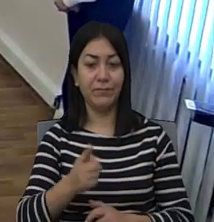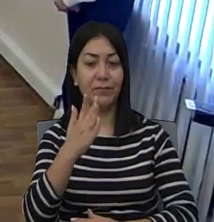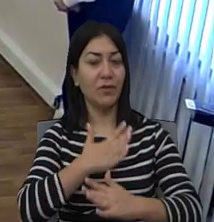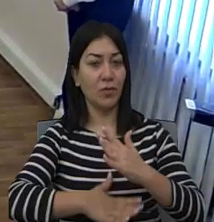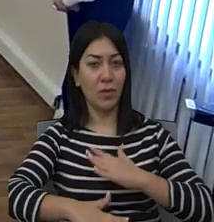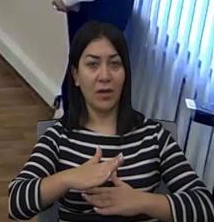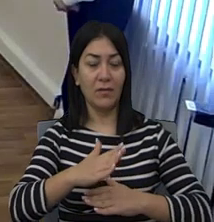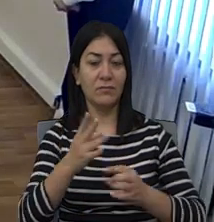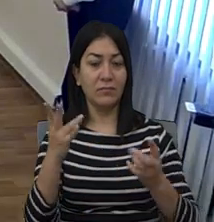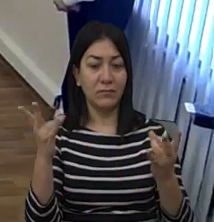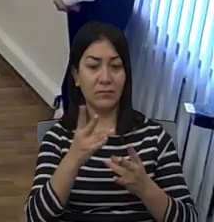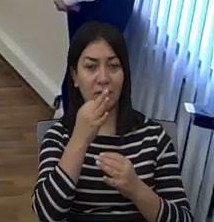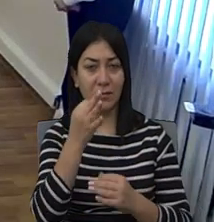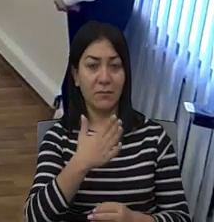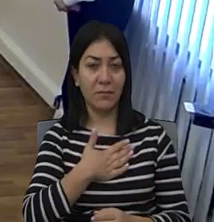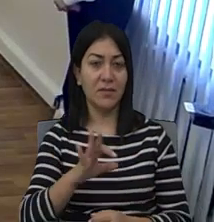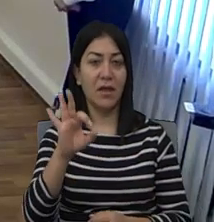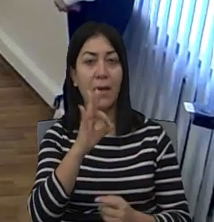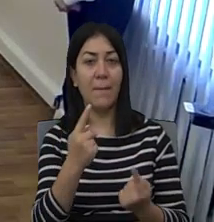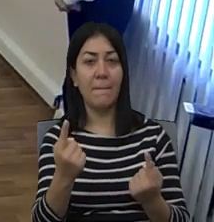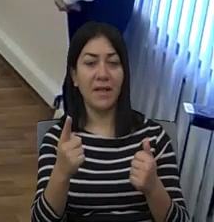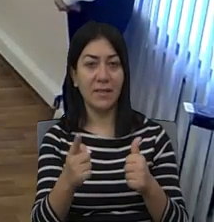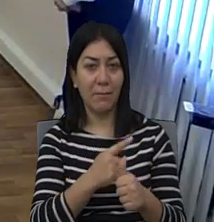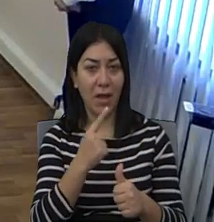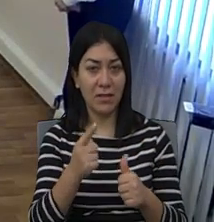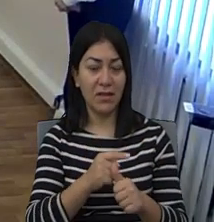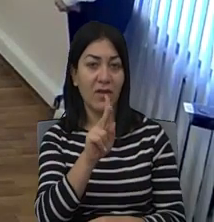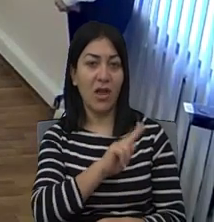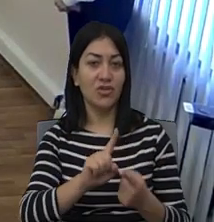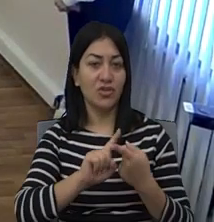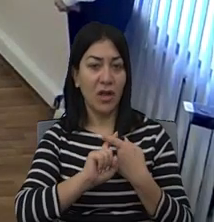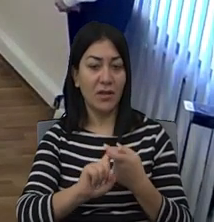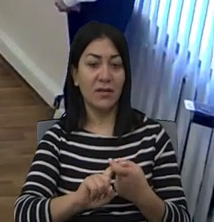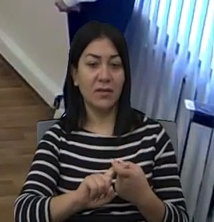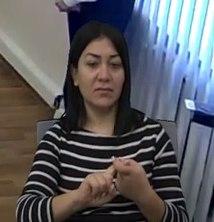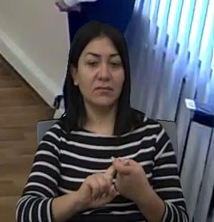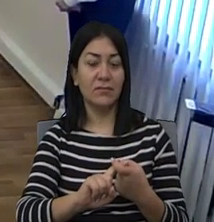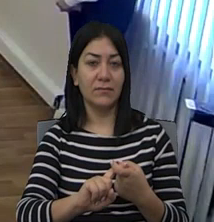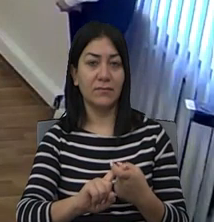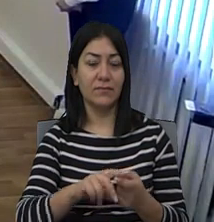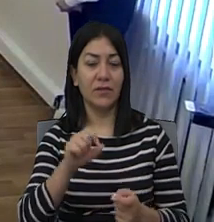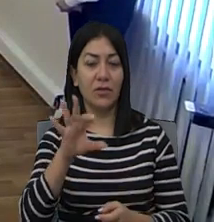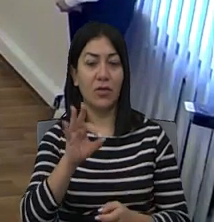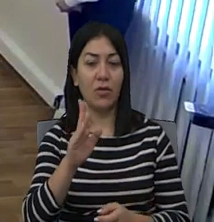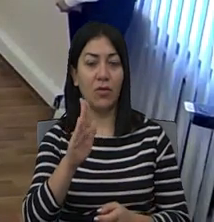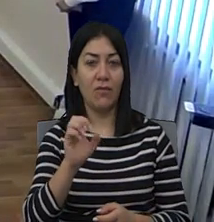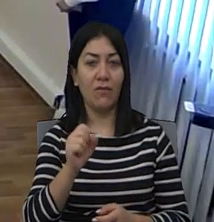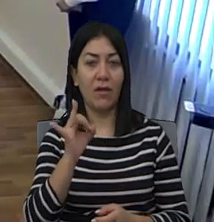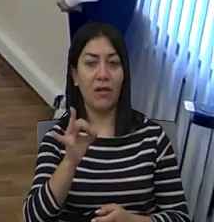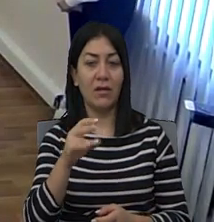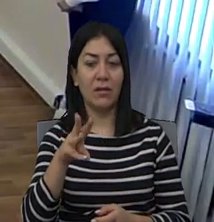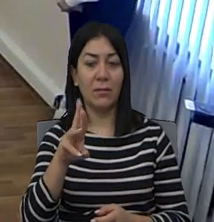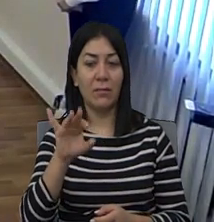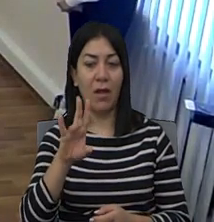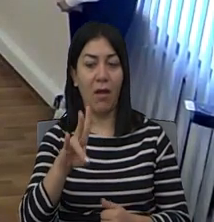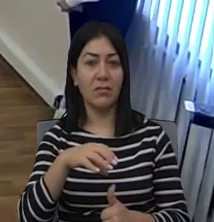պիտի արձանագրեմ, որ մեզ համար մեծ պատիվ է ուրեմն աշխատել, համագործակցել պարոն Հովակիմյանի ղեկավարությամբ գործող